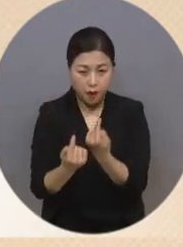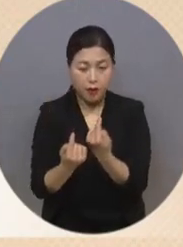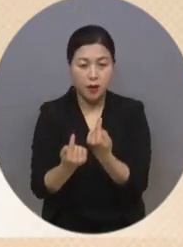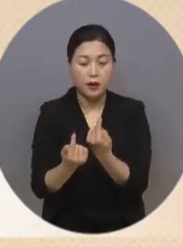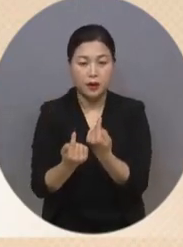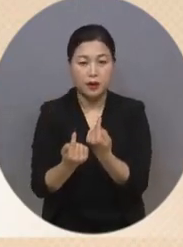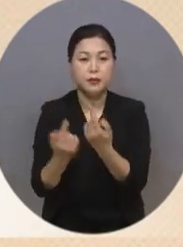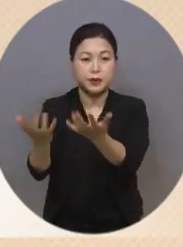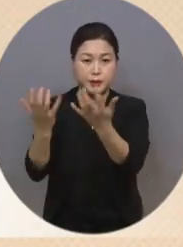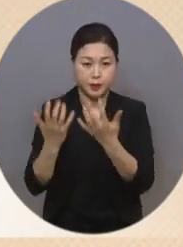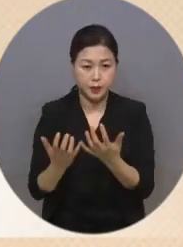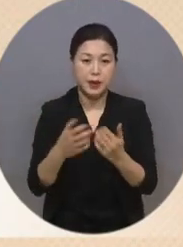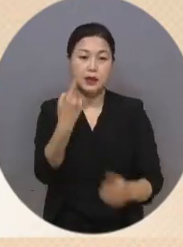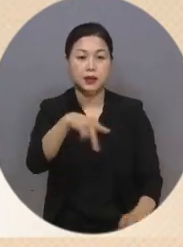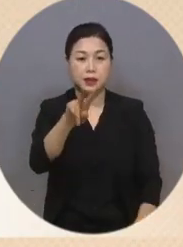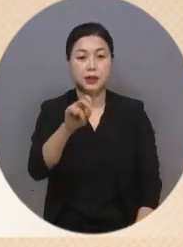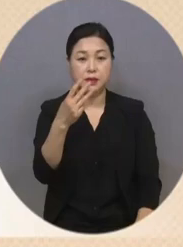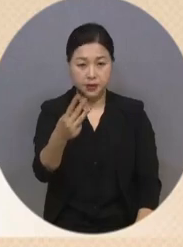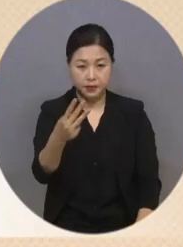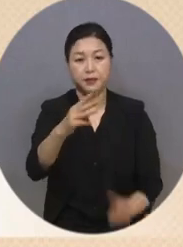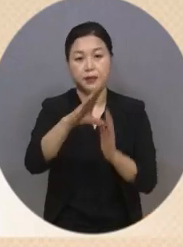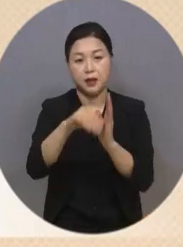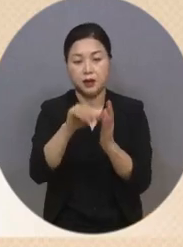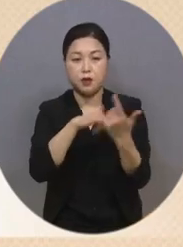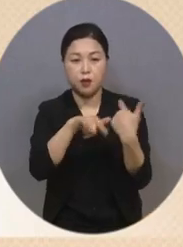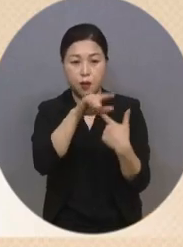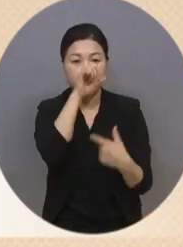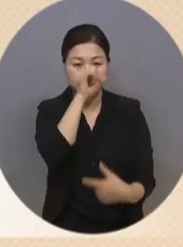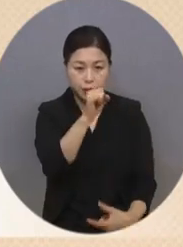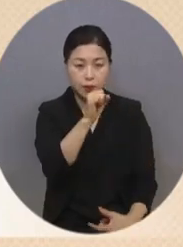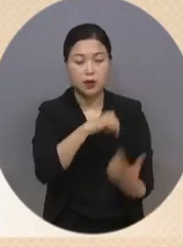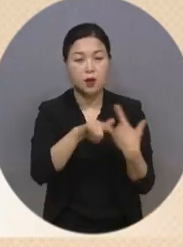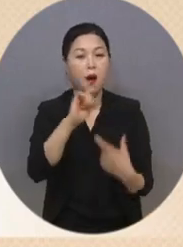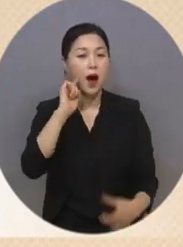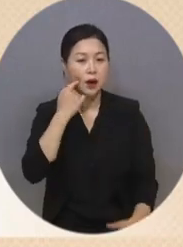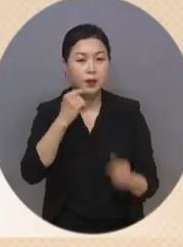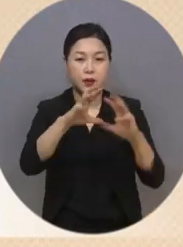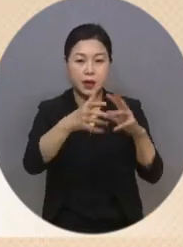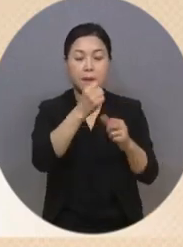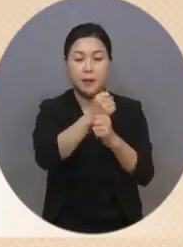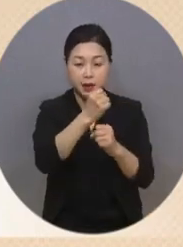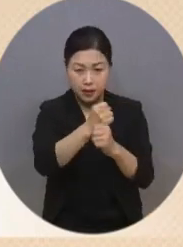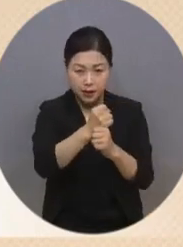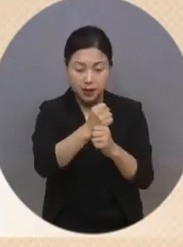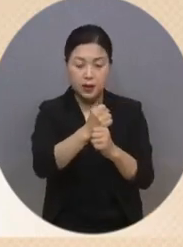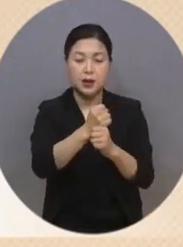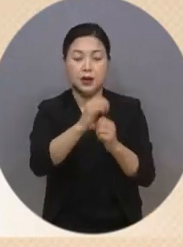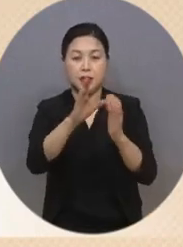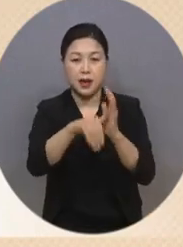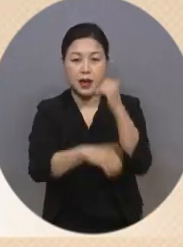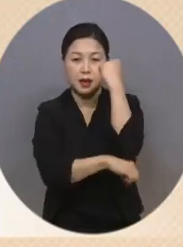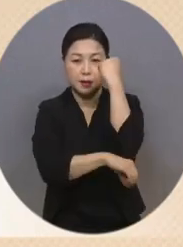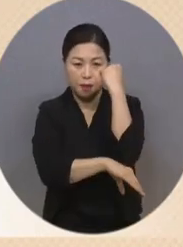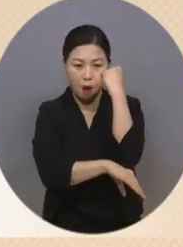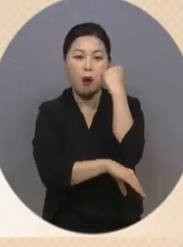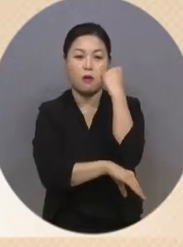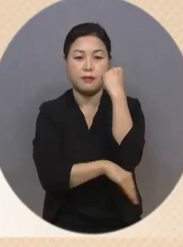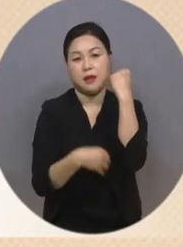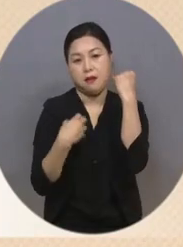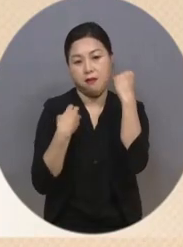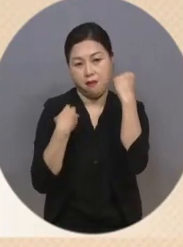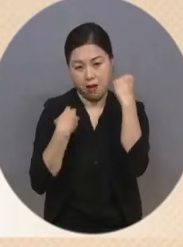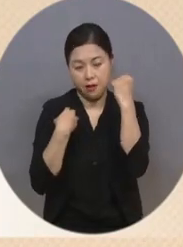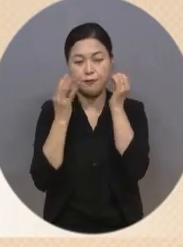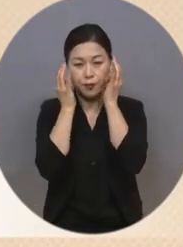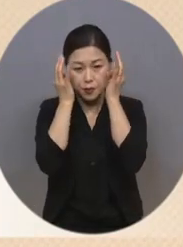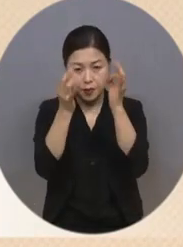하시고 2023년에는 보다 나은 더 아름다운 세상을 만드는 미랄이